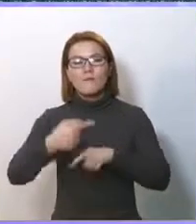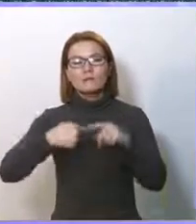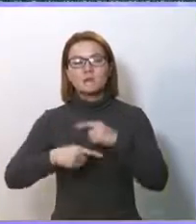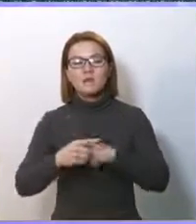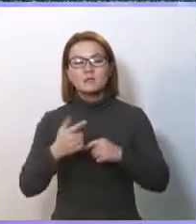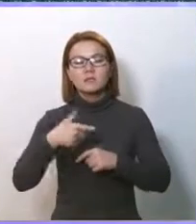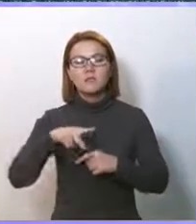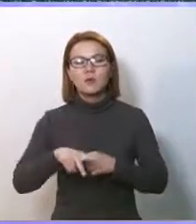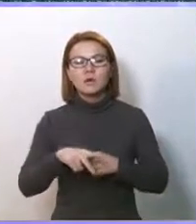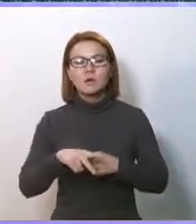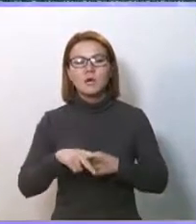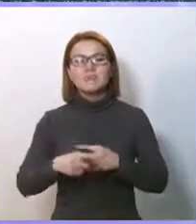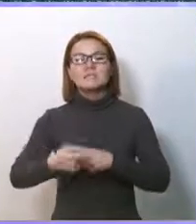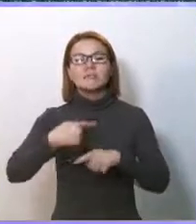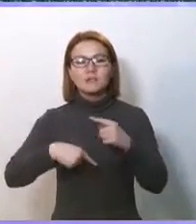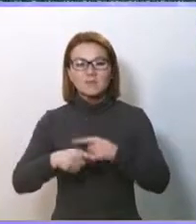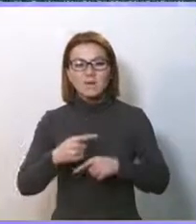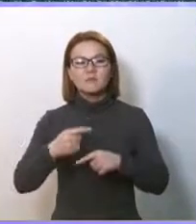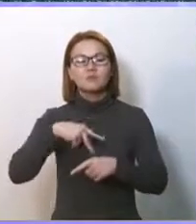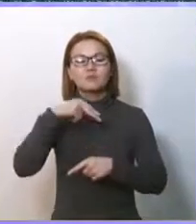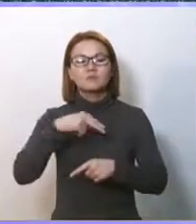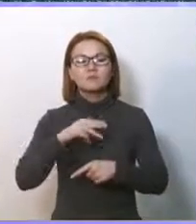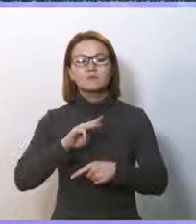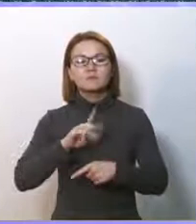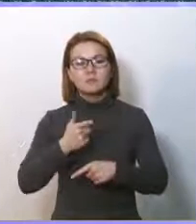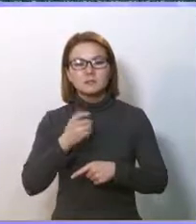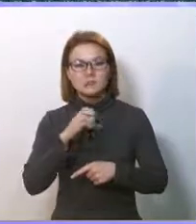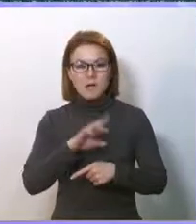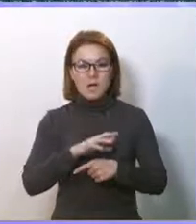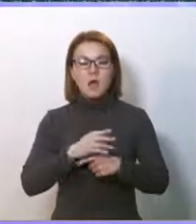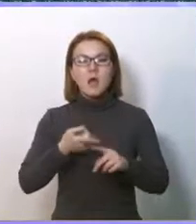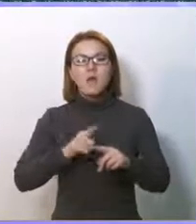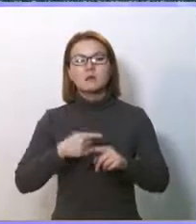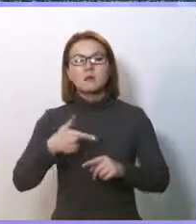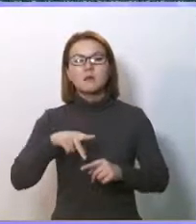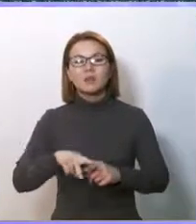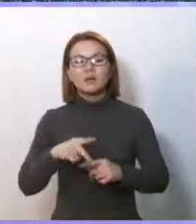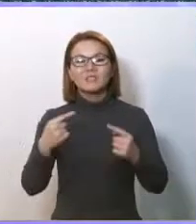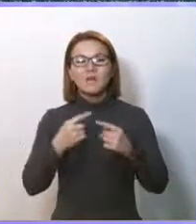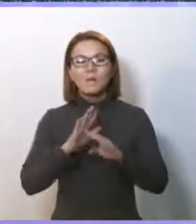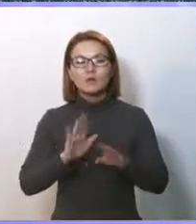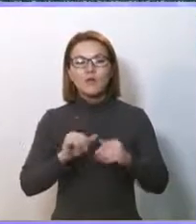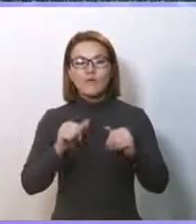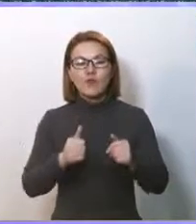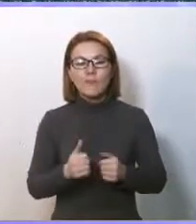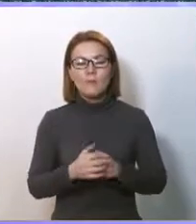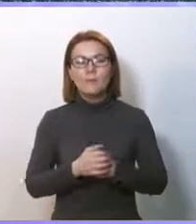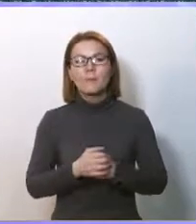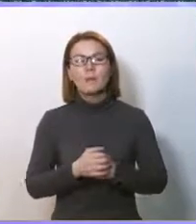возвратные глаголы с возвратным суффиксом «ся». Это глаголы неопределенной